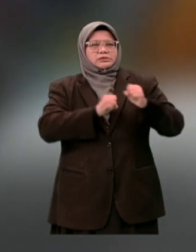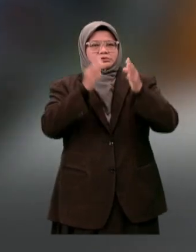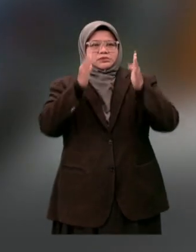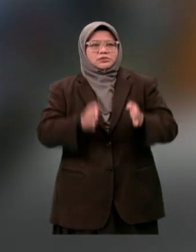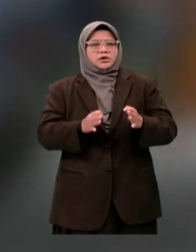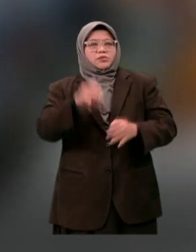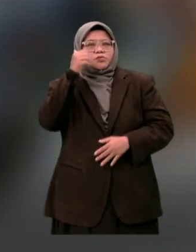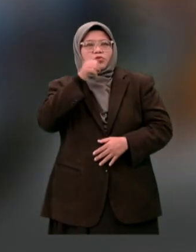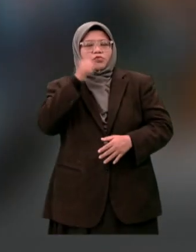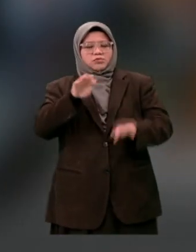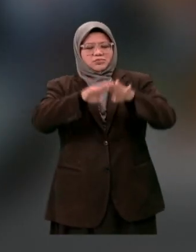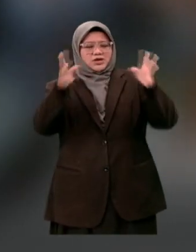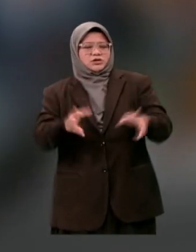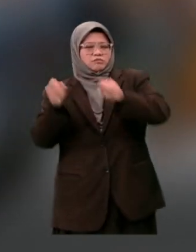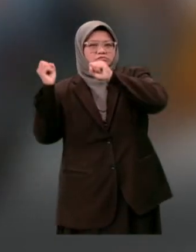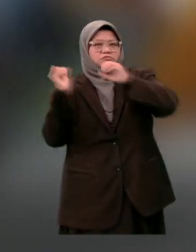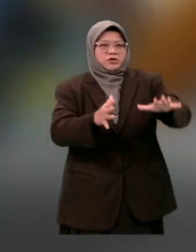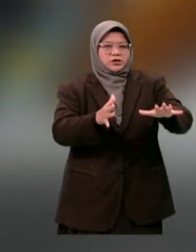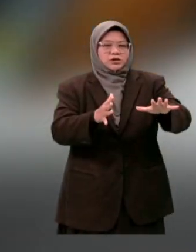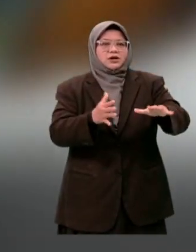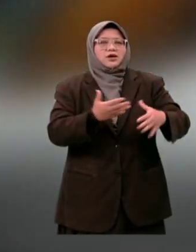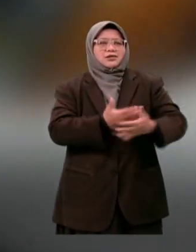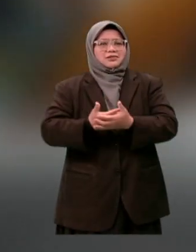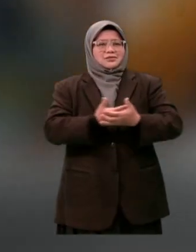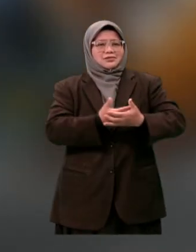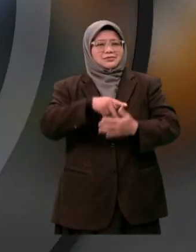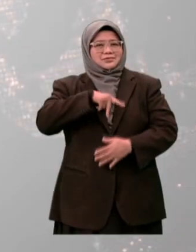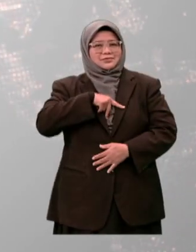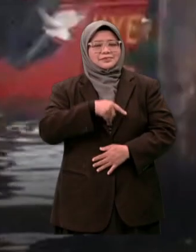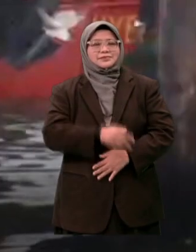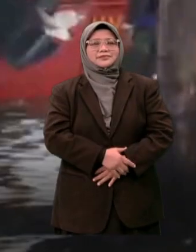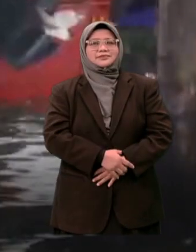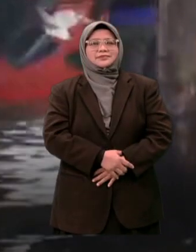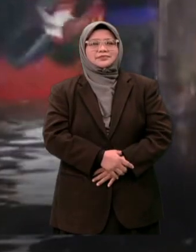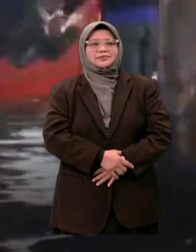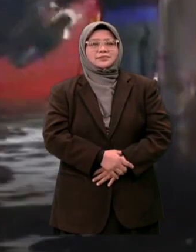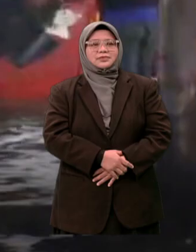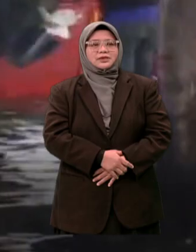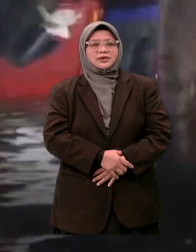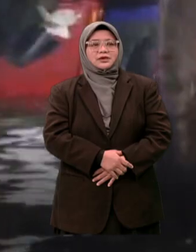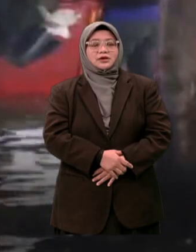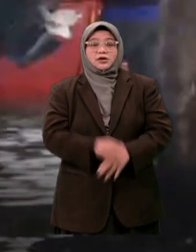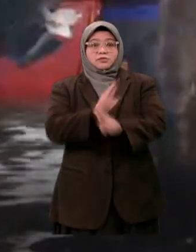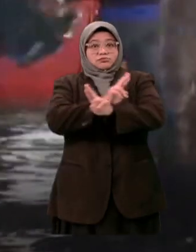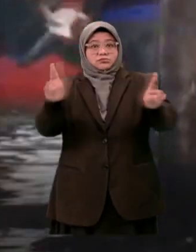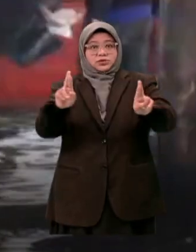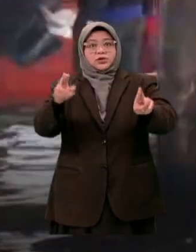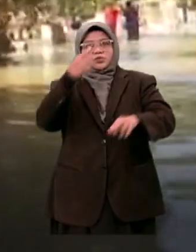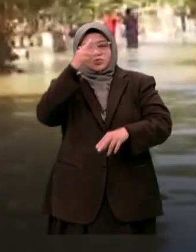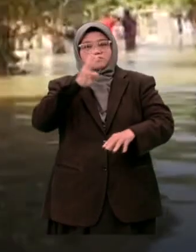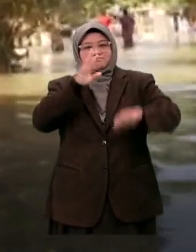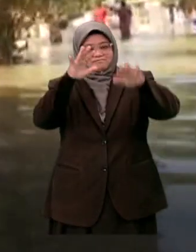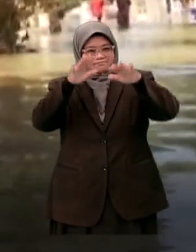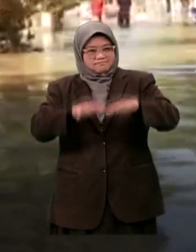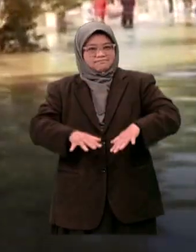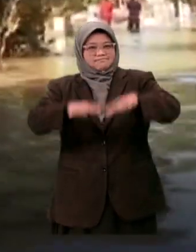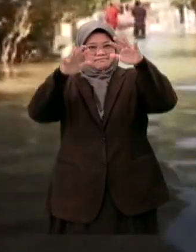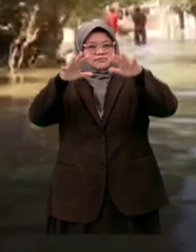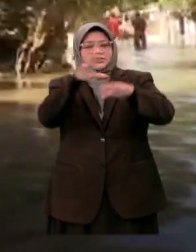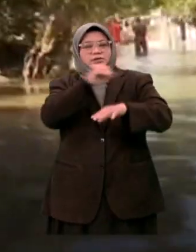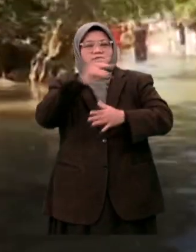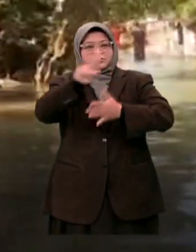hempas meja ke atas anak siap siaga hadapi banci kabinet arah